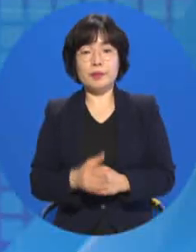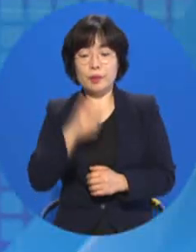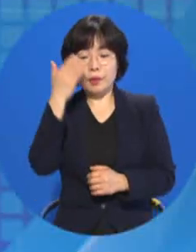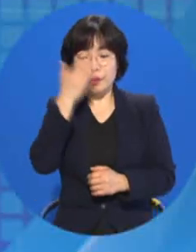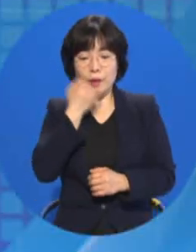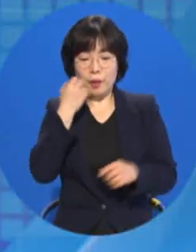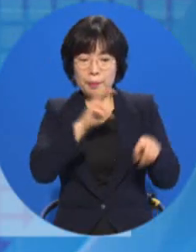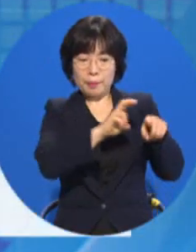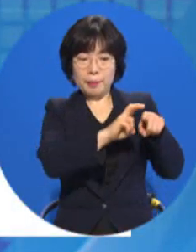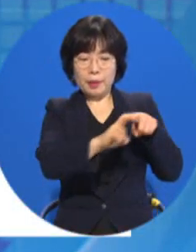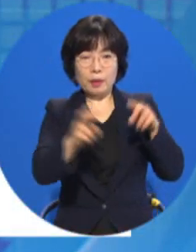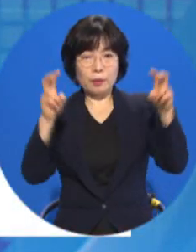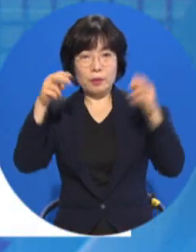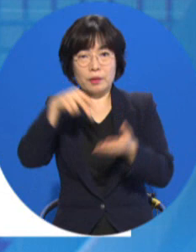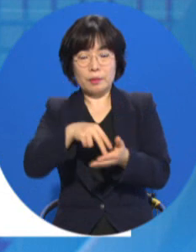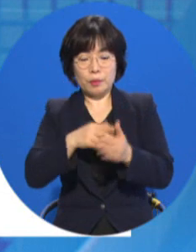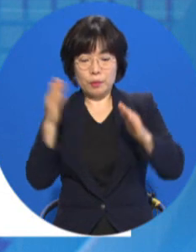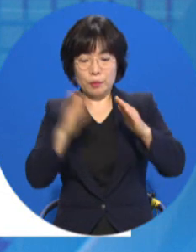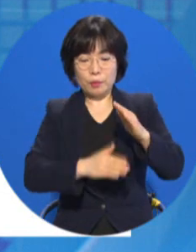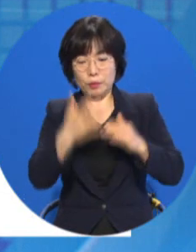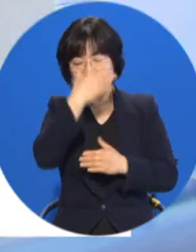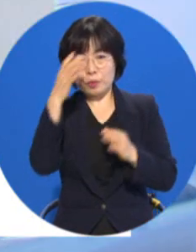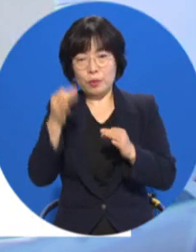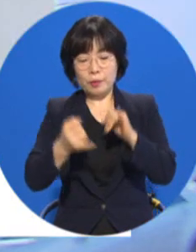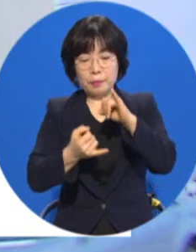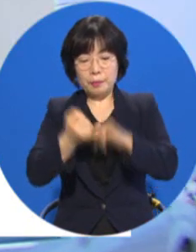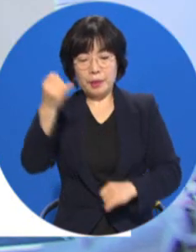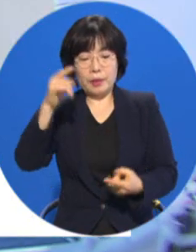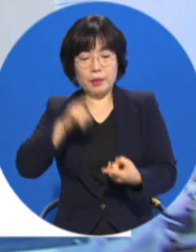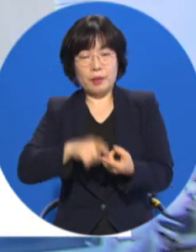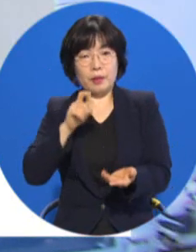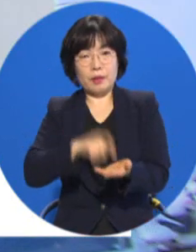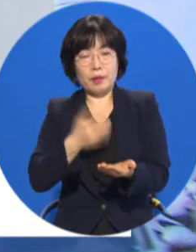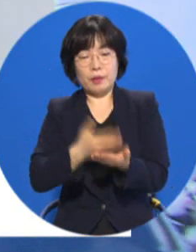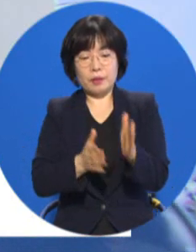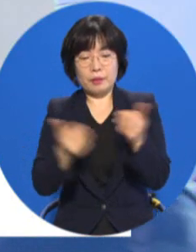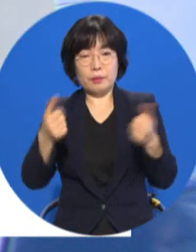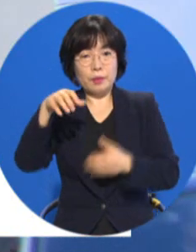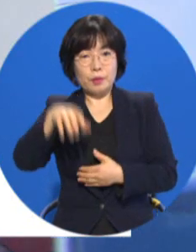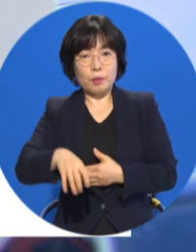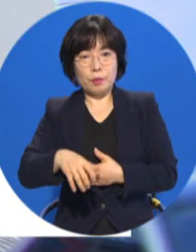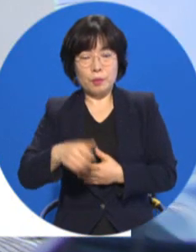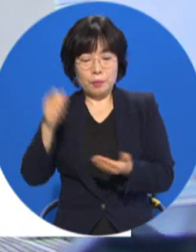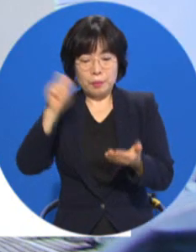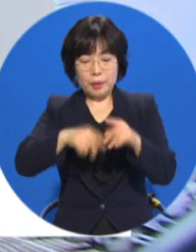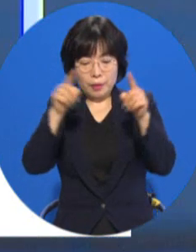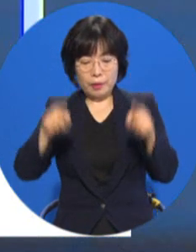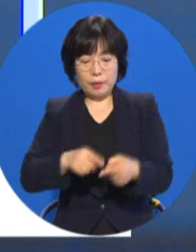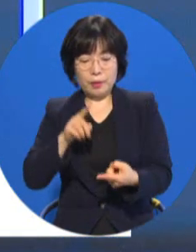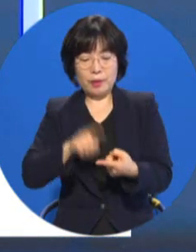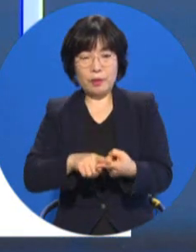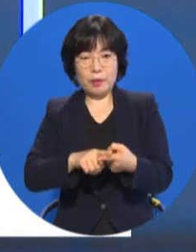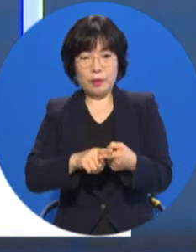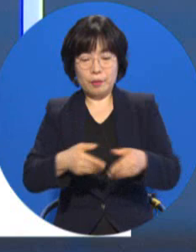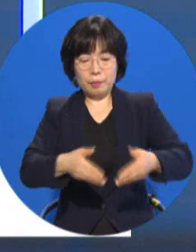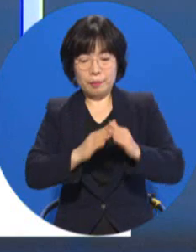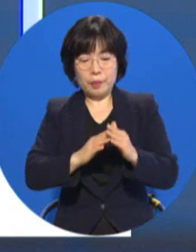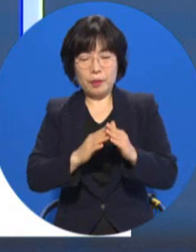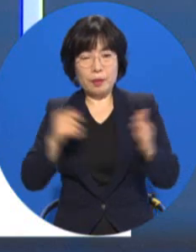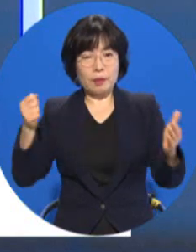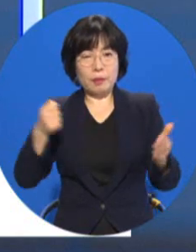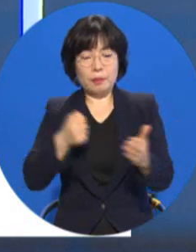여수 해상 케이블카 측이 공익기부금 납부 이행을 촉구하는 여수시 의회의 결의안에 대해 준공 허가를